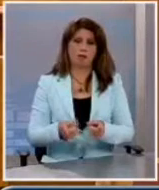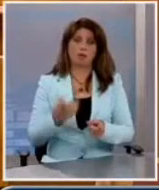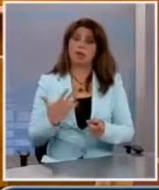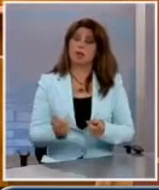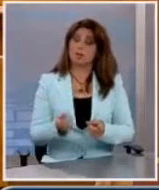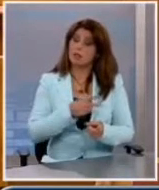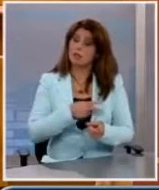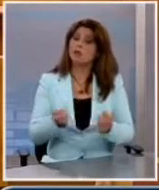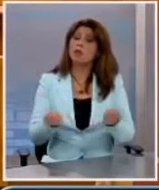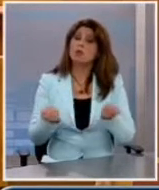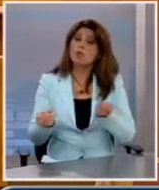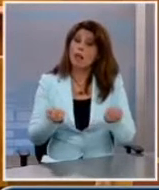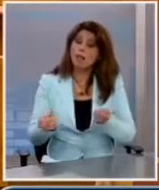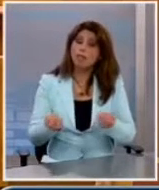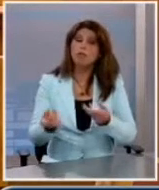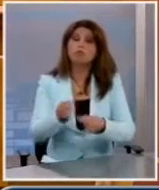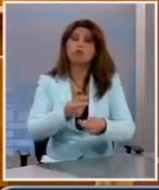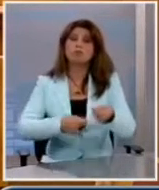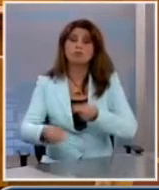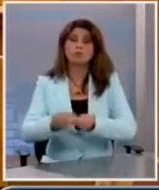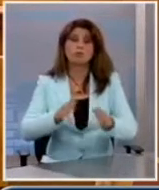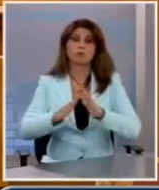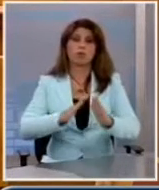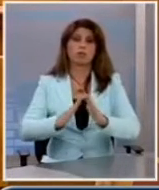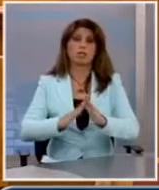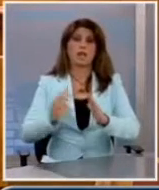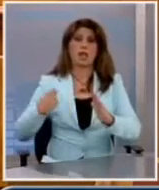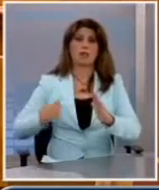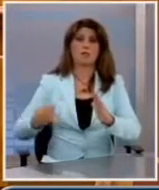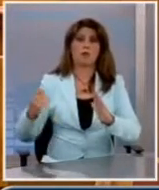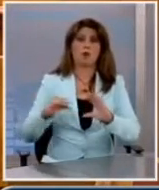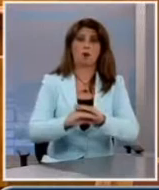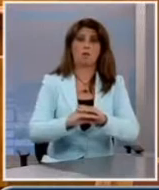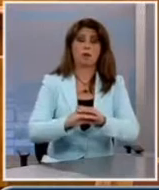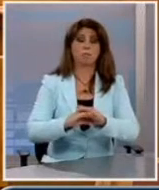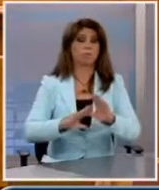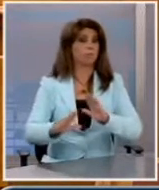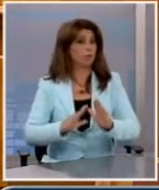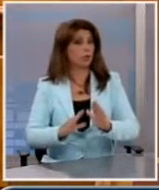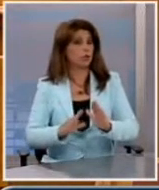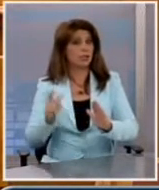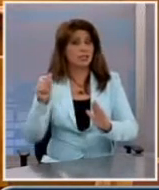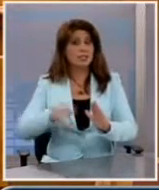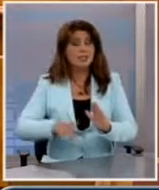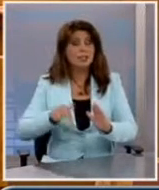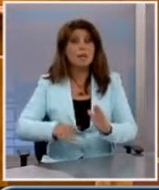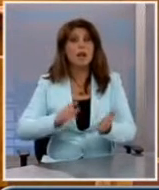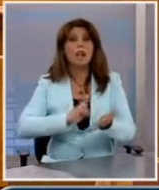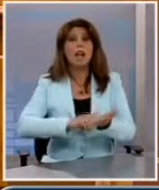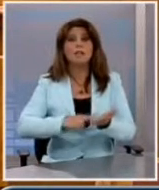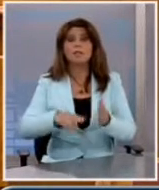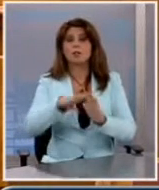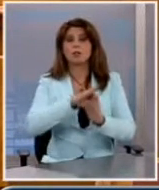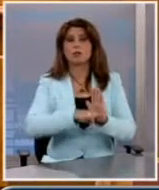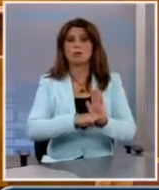σωστή διαχείριση, να προστατεύσουν το δημόσιο χρήμα. Σήμερα λοιπόν το ασφαλιστικό σύστημα